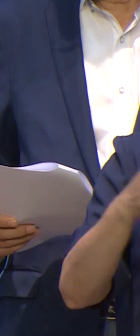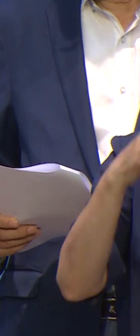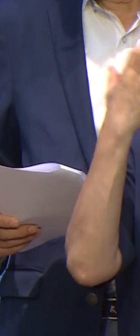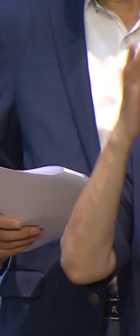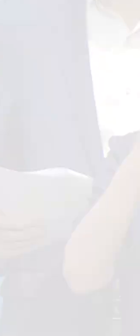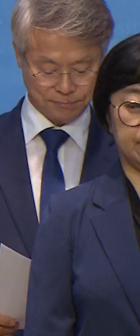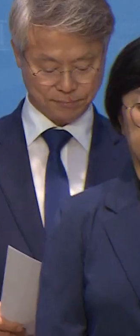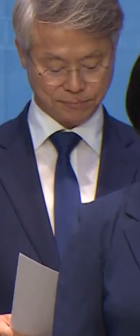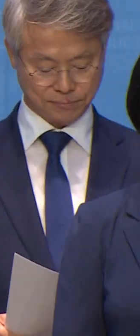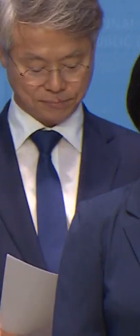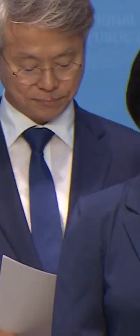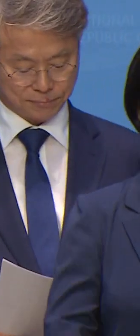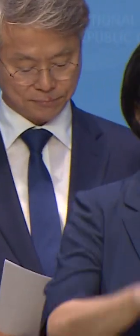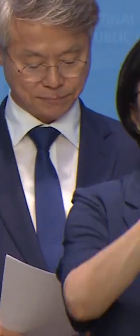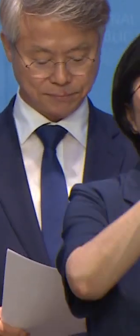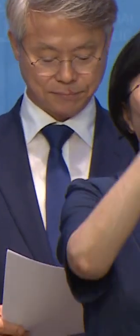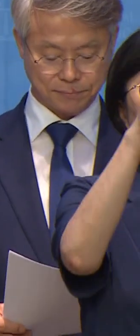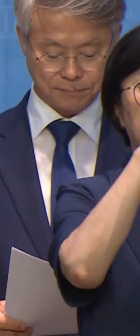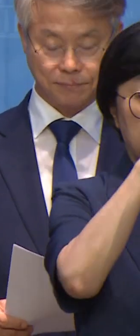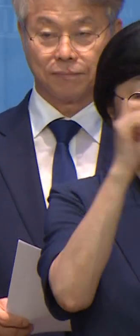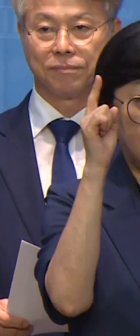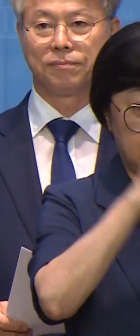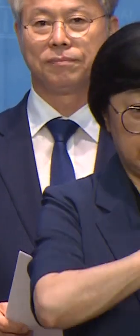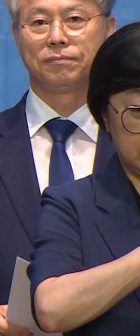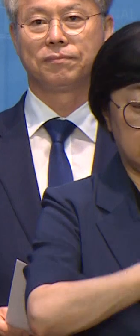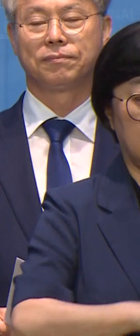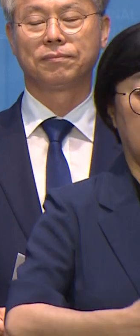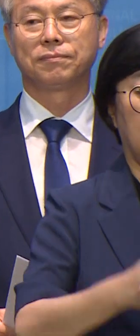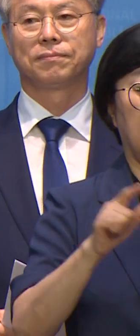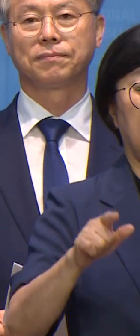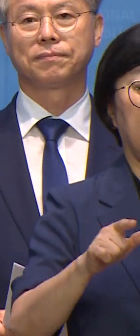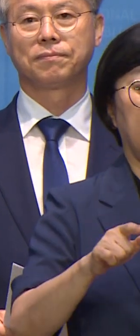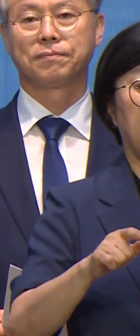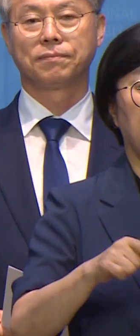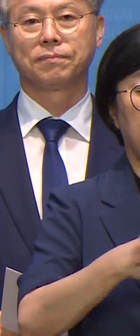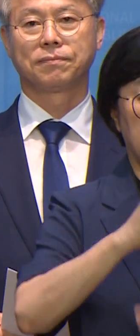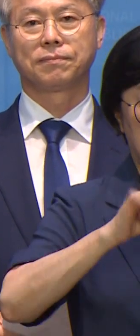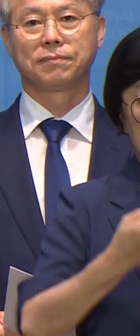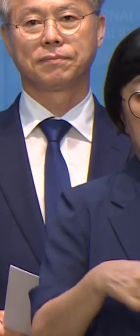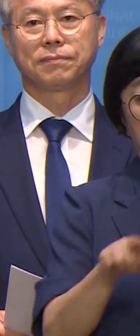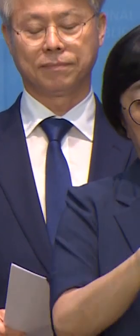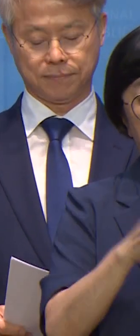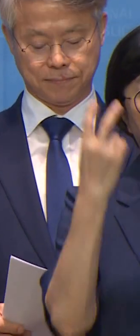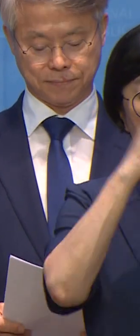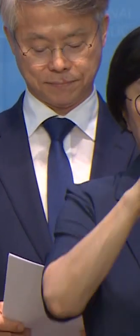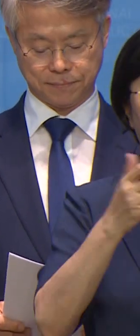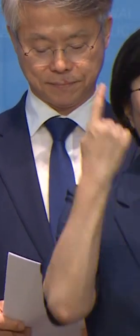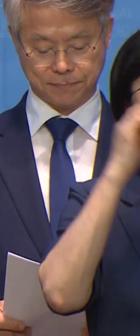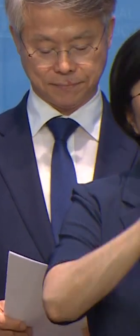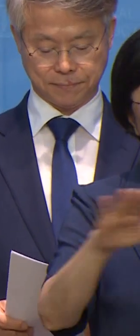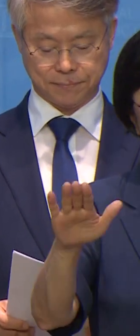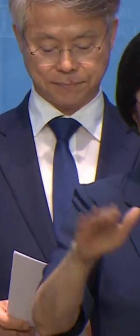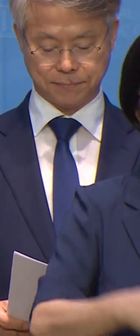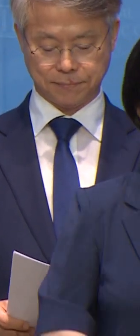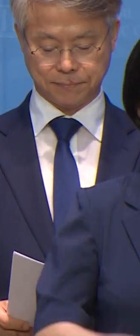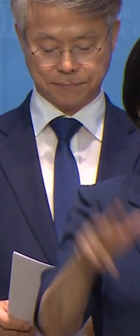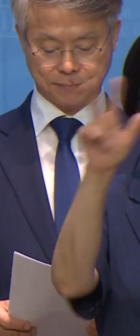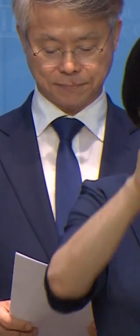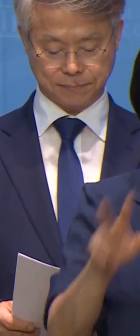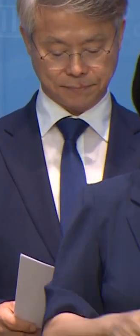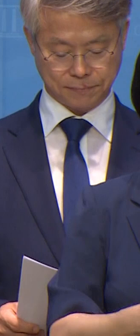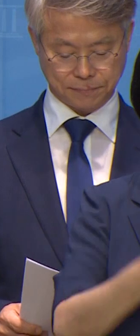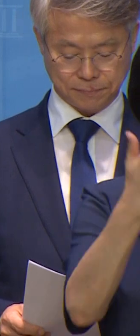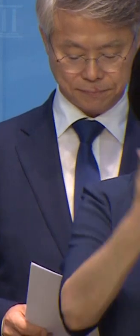반국가 세력입니까? 북한이 좋든 싫든 평화는 북한이 아니라 우리 자신을 위해 지켜야 하는 것입니다. 한반도의